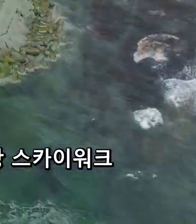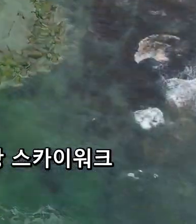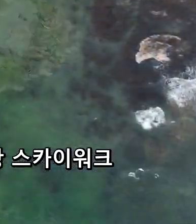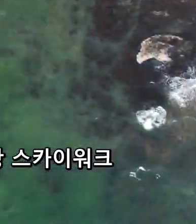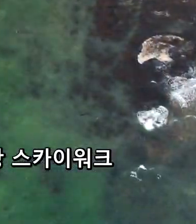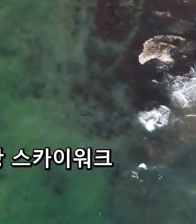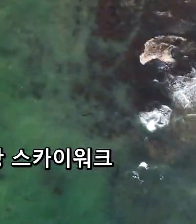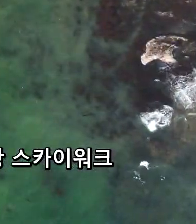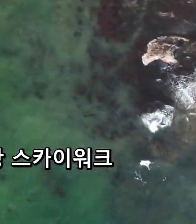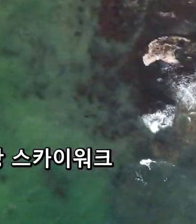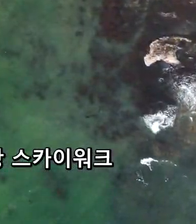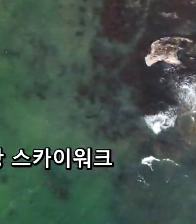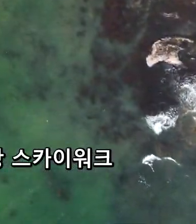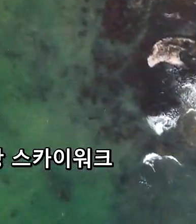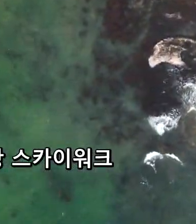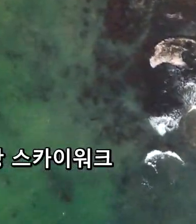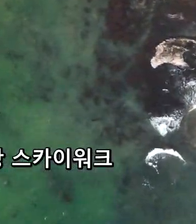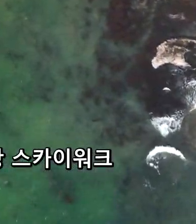아 으